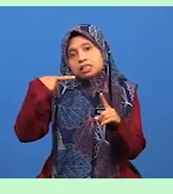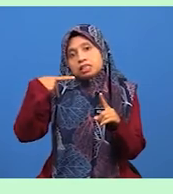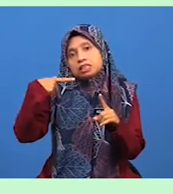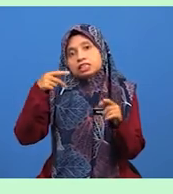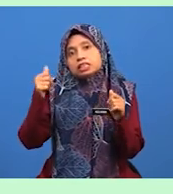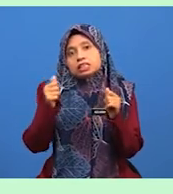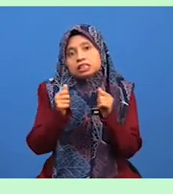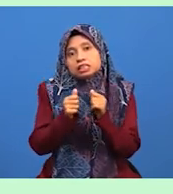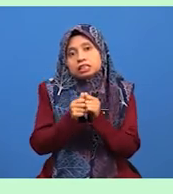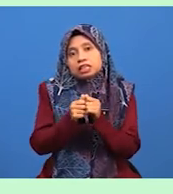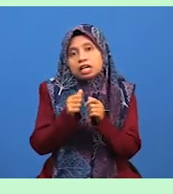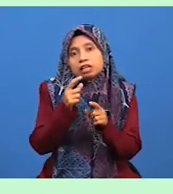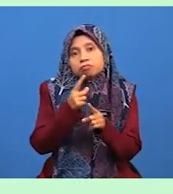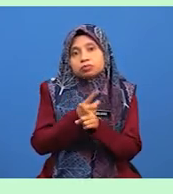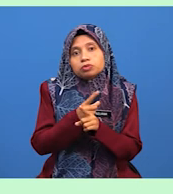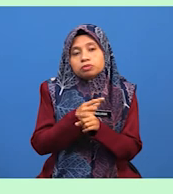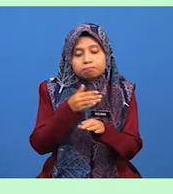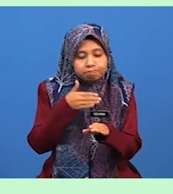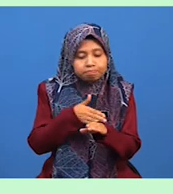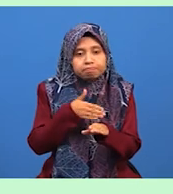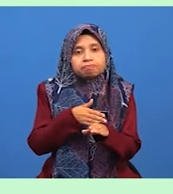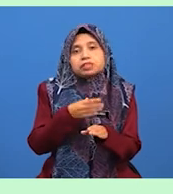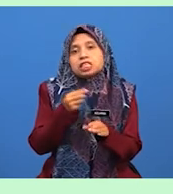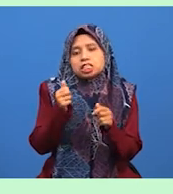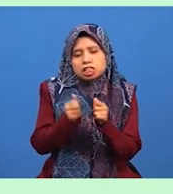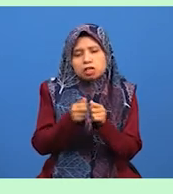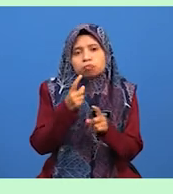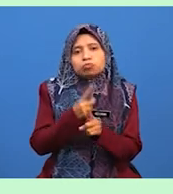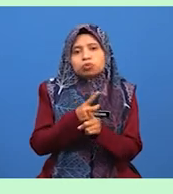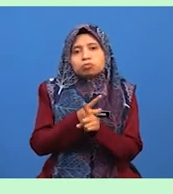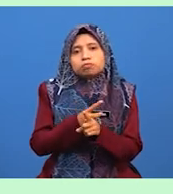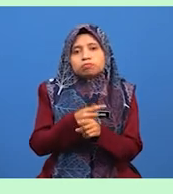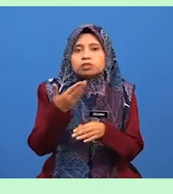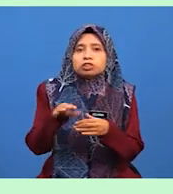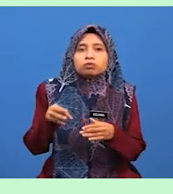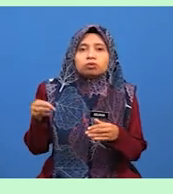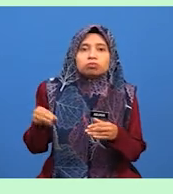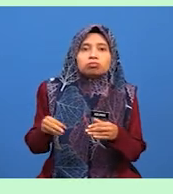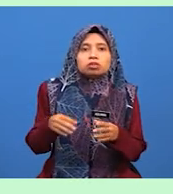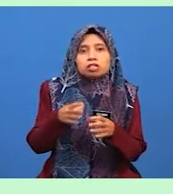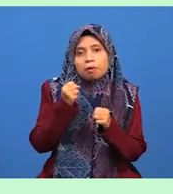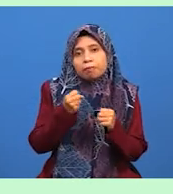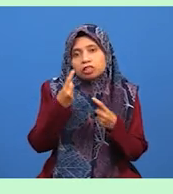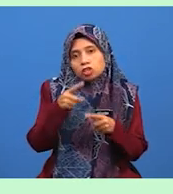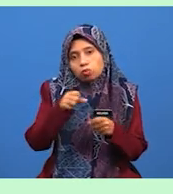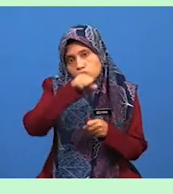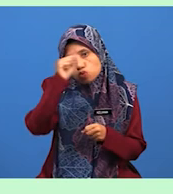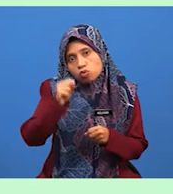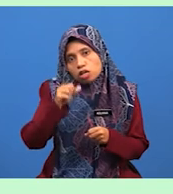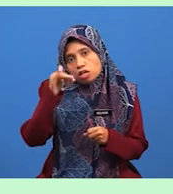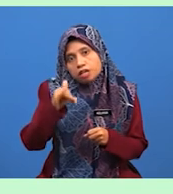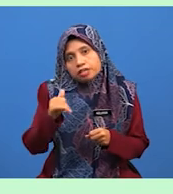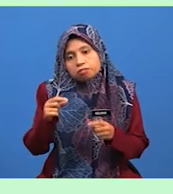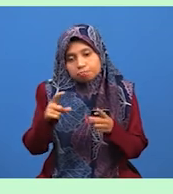dengan betul. Cikgu Red percaya selepas ini murid-murid dapat menjawab soalan